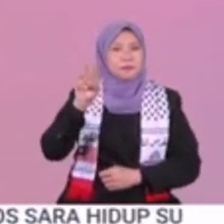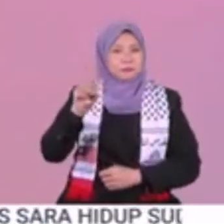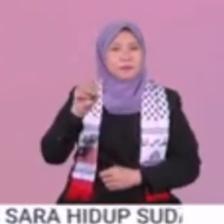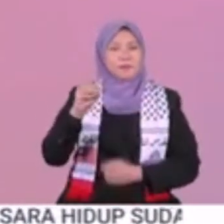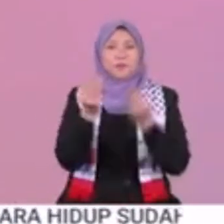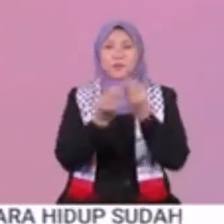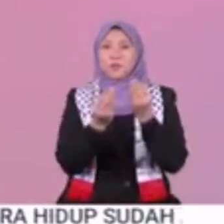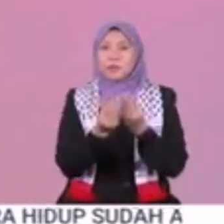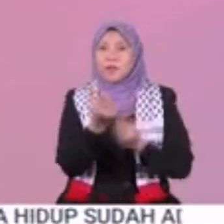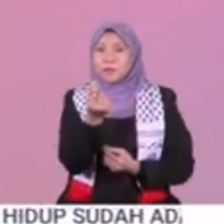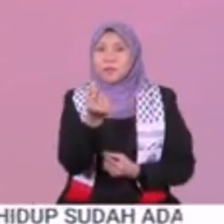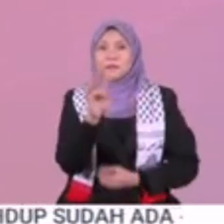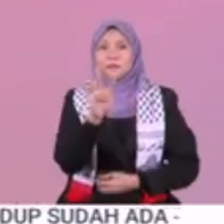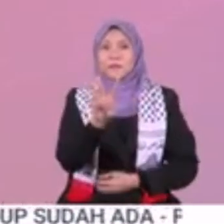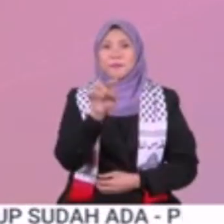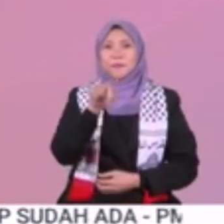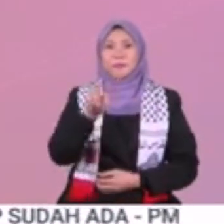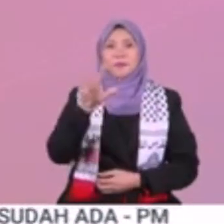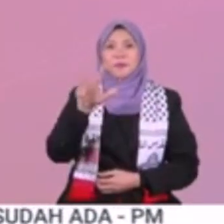JAKIM berjumlah